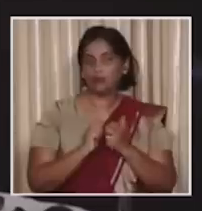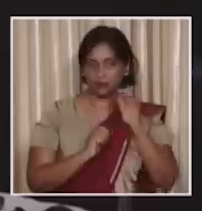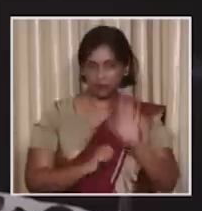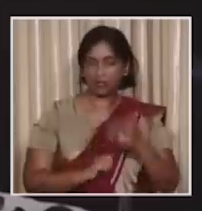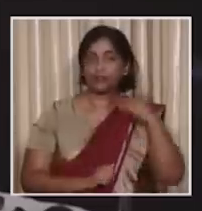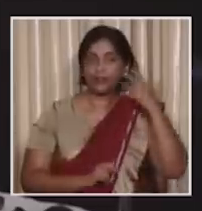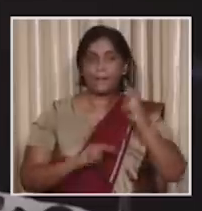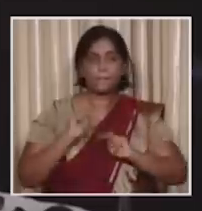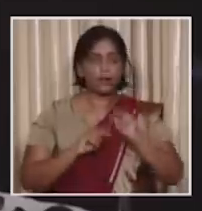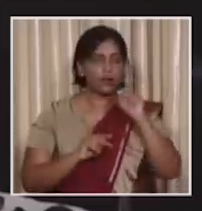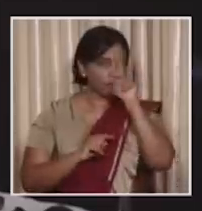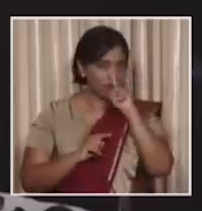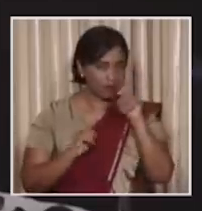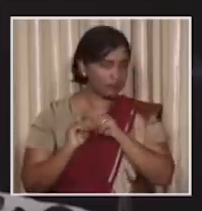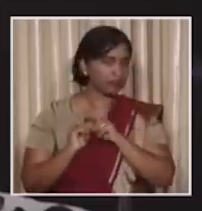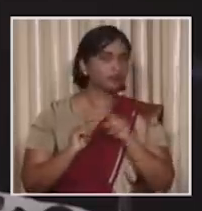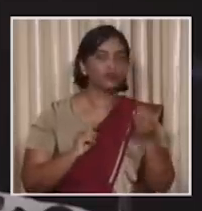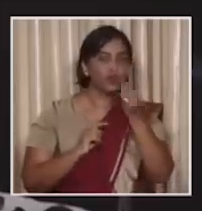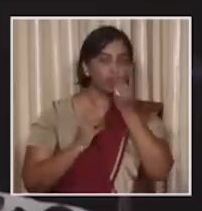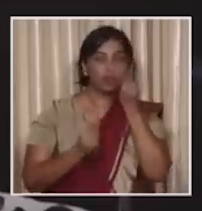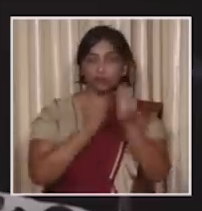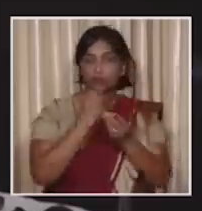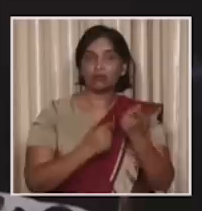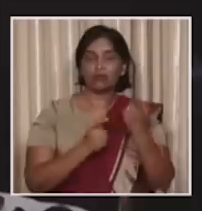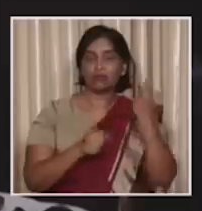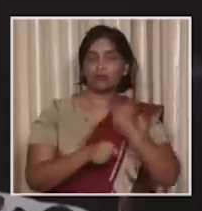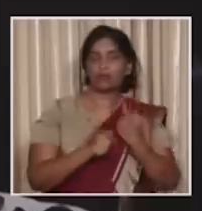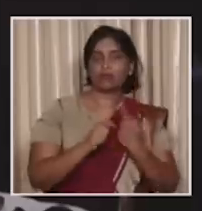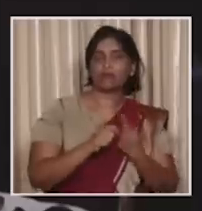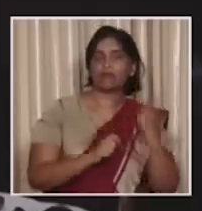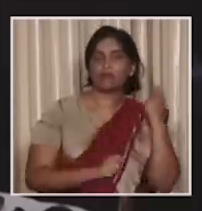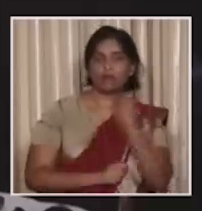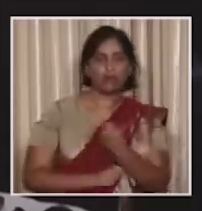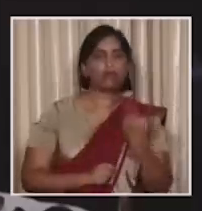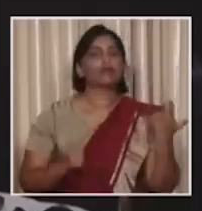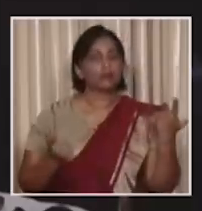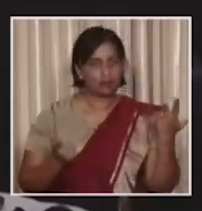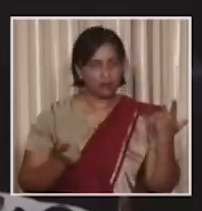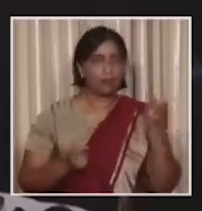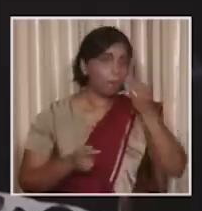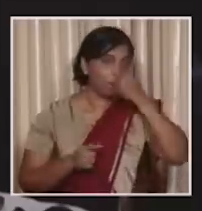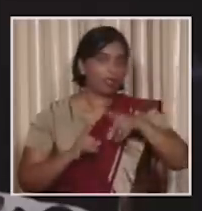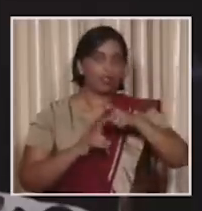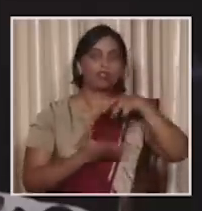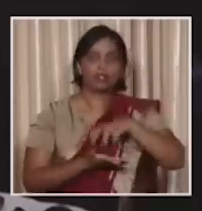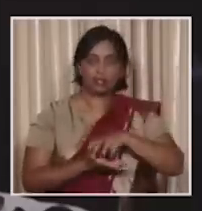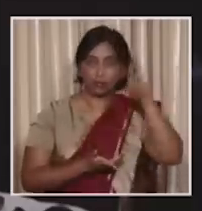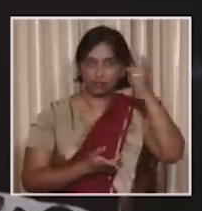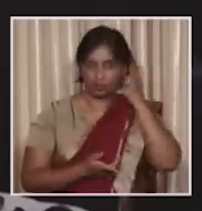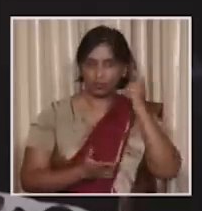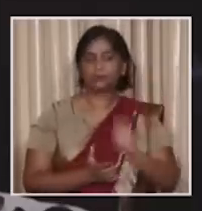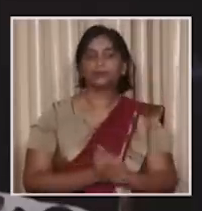තිබෙනවා. විශේෂයෙන් පෙබරවාරි මාසයේ ඉඳන් ඒ ආහාර සැපයීම් කරුවන්ට ගරු කථානායකතුමනි මුදල් ලබා දීලා නැහැ. විශේෂයෙන් මාතර දිස්ත්‍රික්කෙත් ඔබතුමා